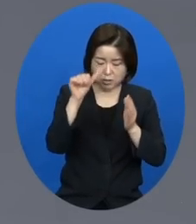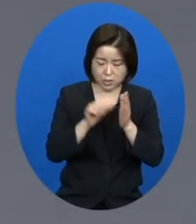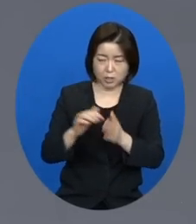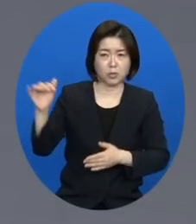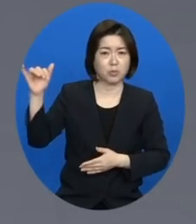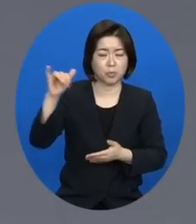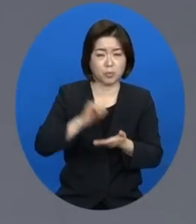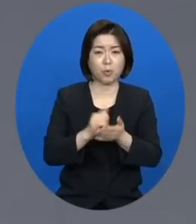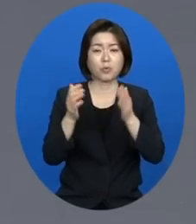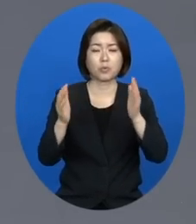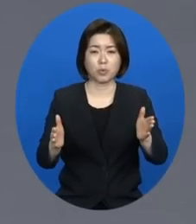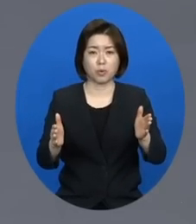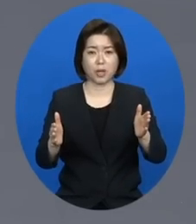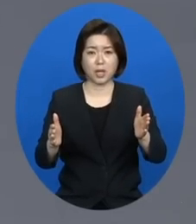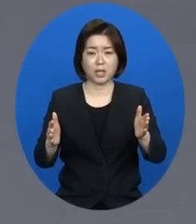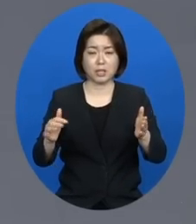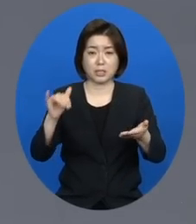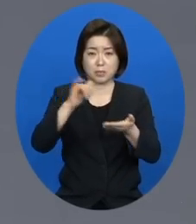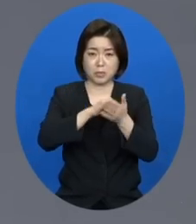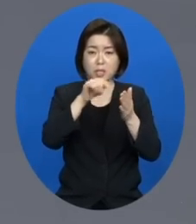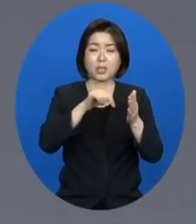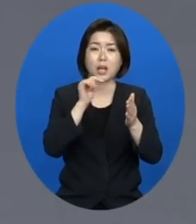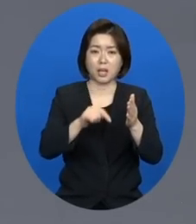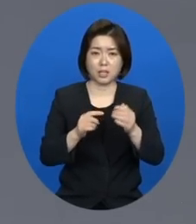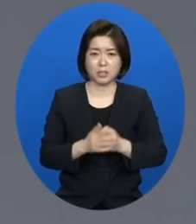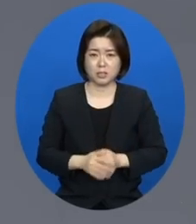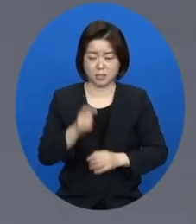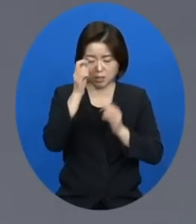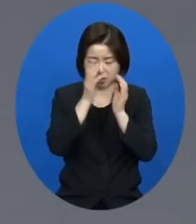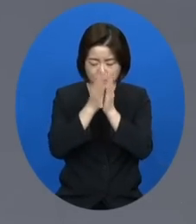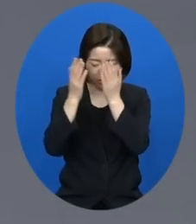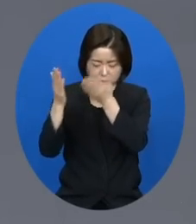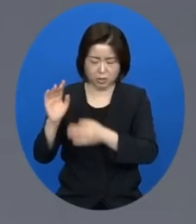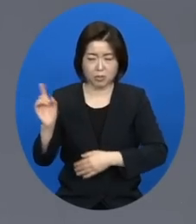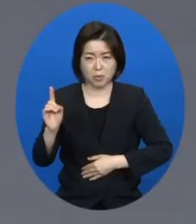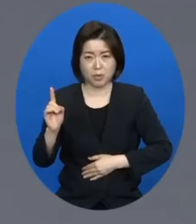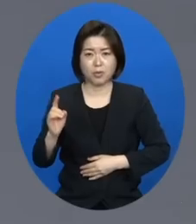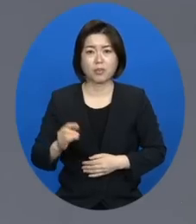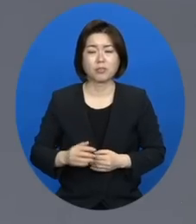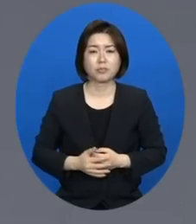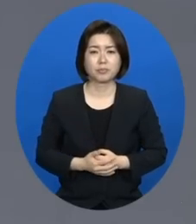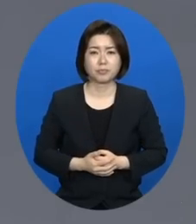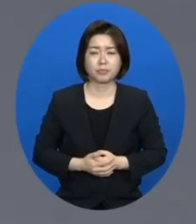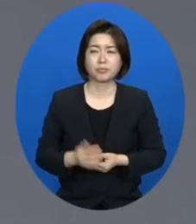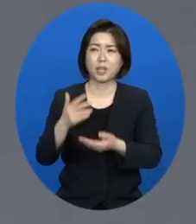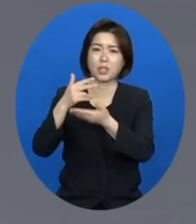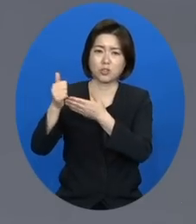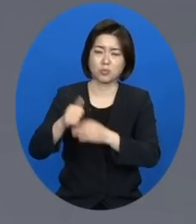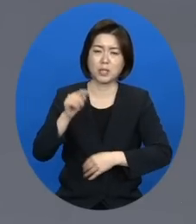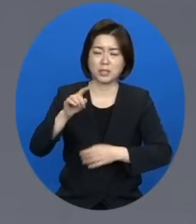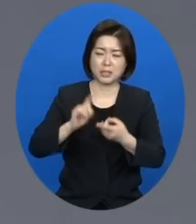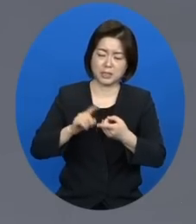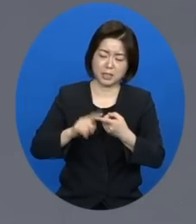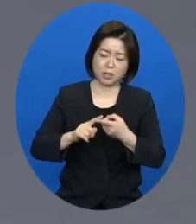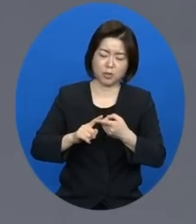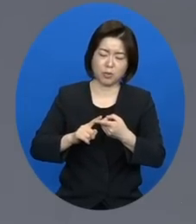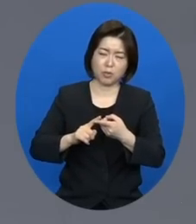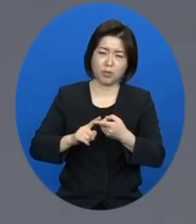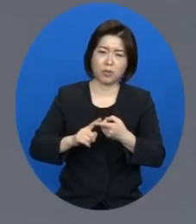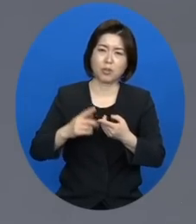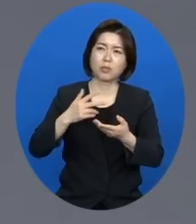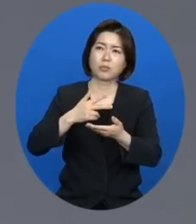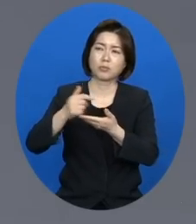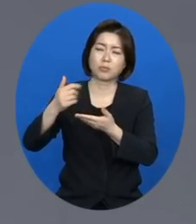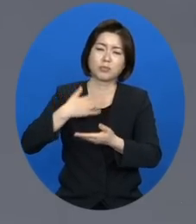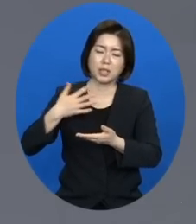오면서 그 비행기 속에서 이렇게 기도했답니다. 주님, 그냥 이대로 저 데려가